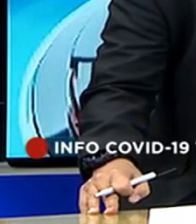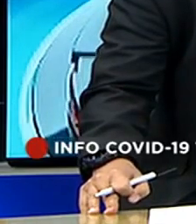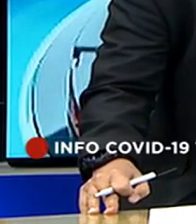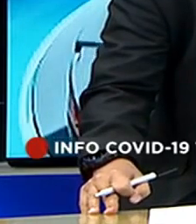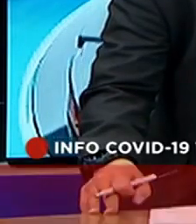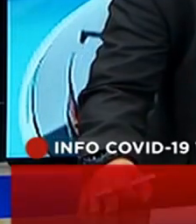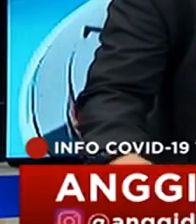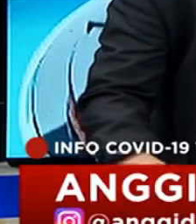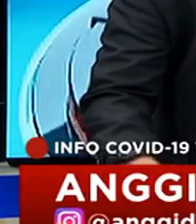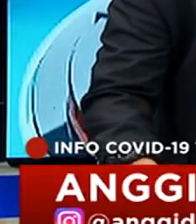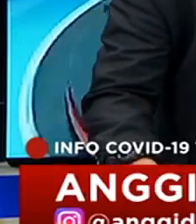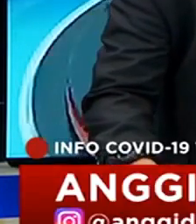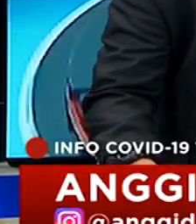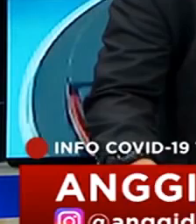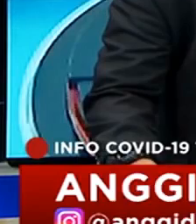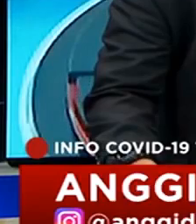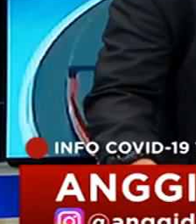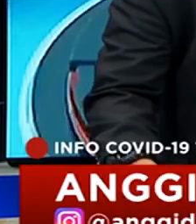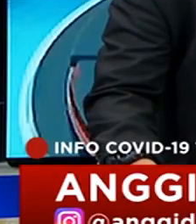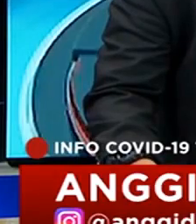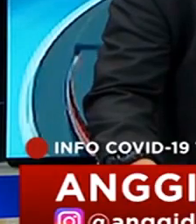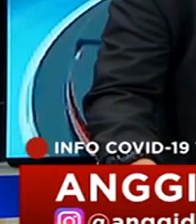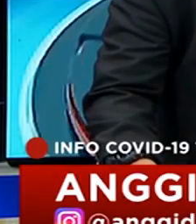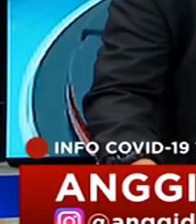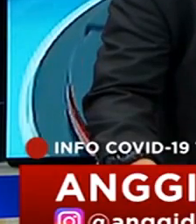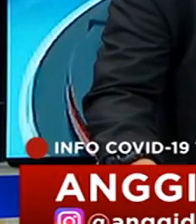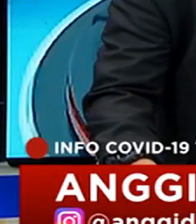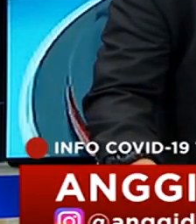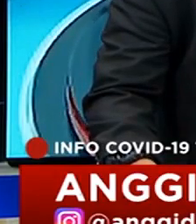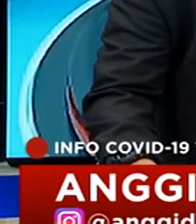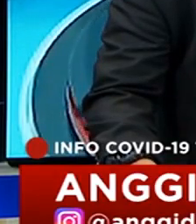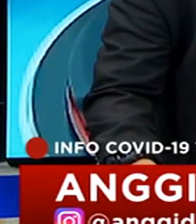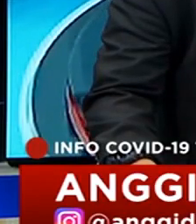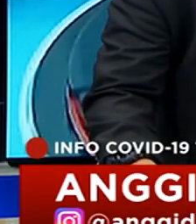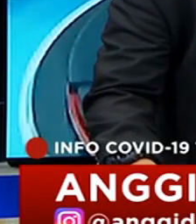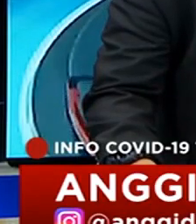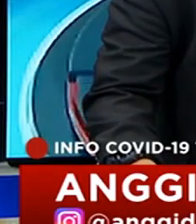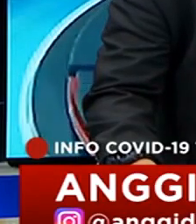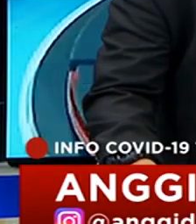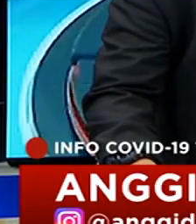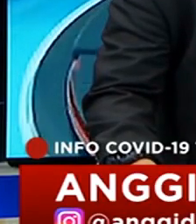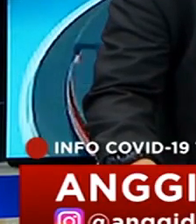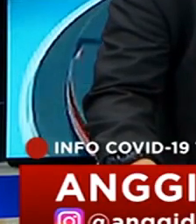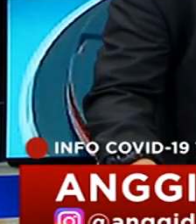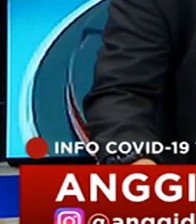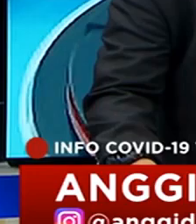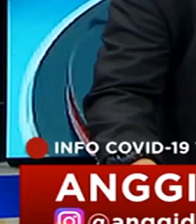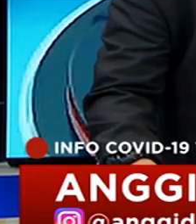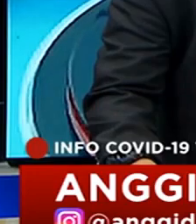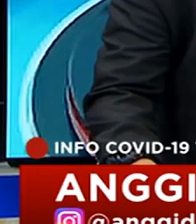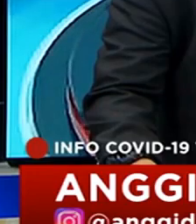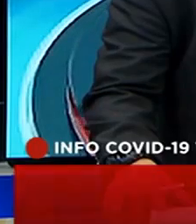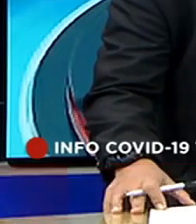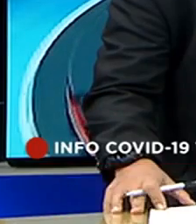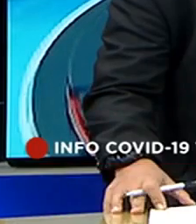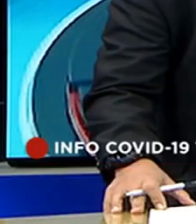1600 Waktu Indonesia Barat bersama saya GDC dan juga saya Regina Valeria Putria saudara sejumlah informasi penting terkait B 19 akan